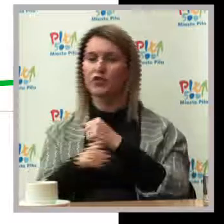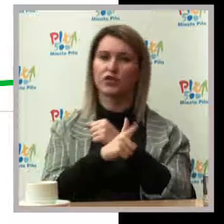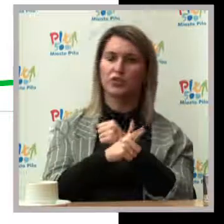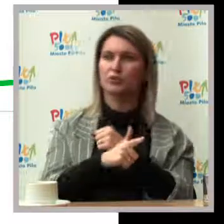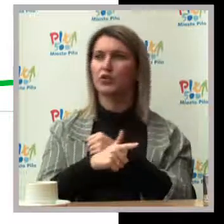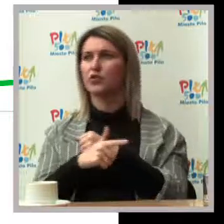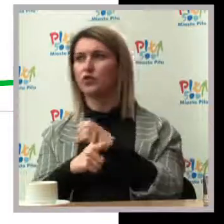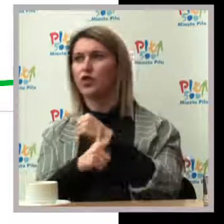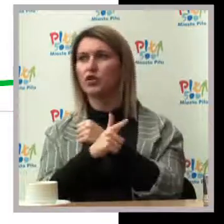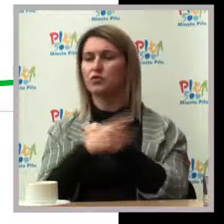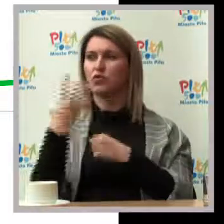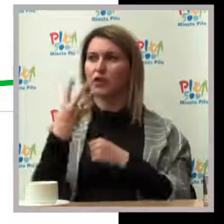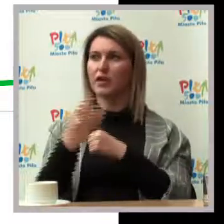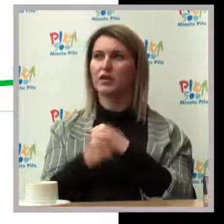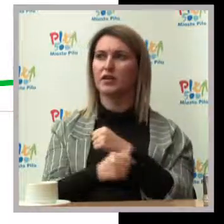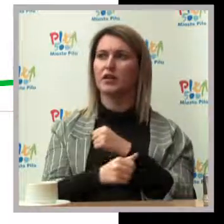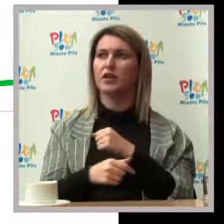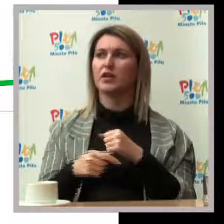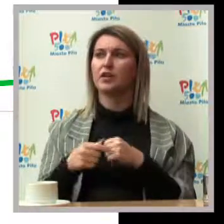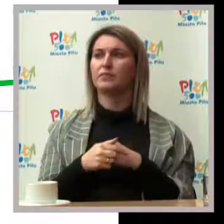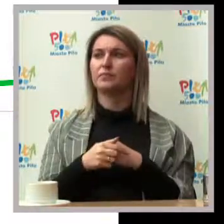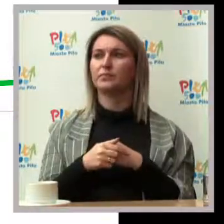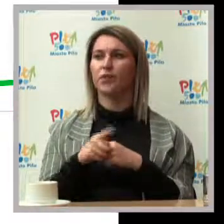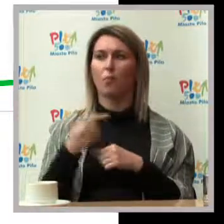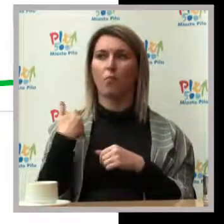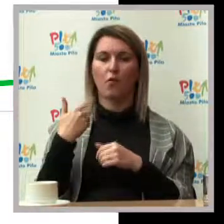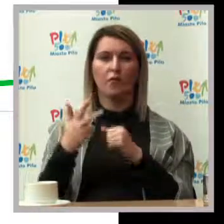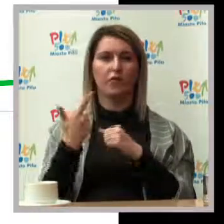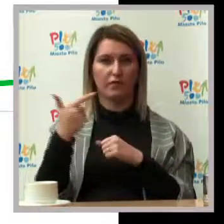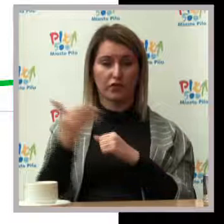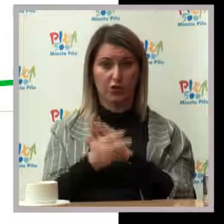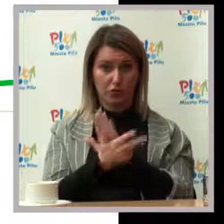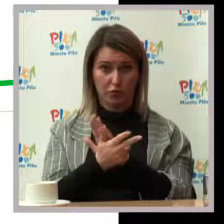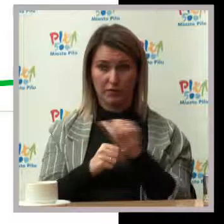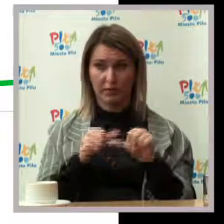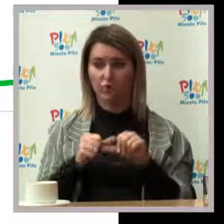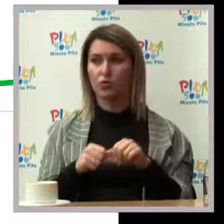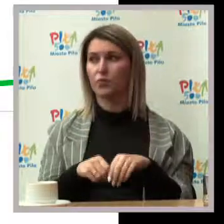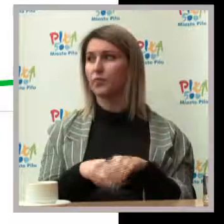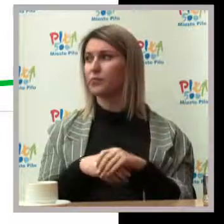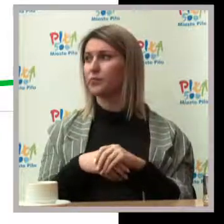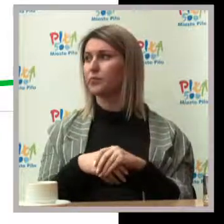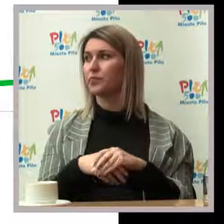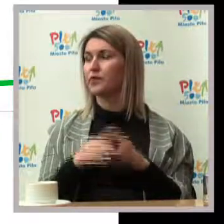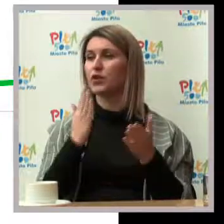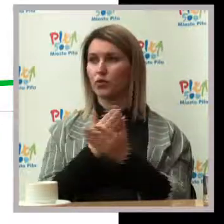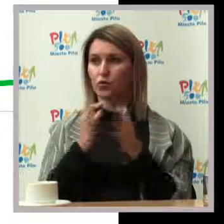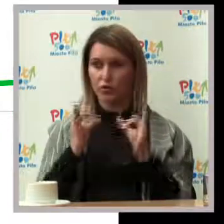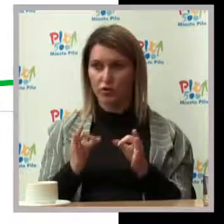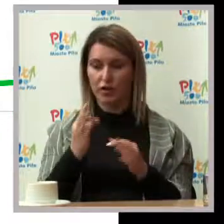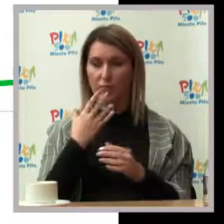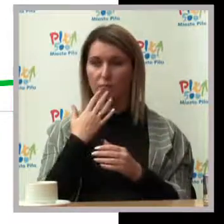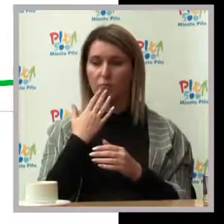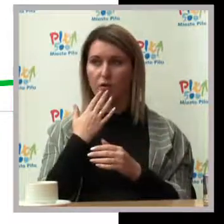w 2018 planowane 74 miliony. Już dzisiaj mogę Państwu powiedzieć, że przekazane transze